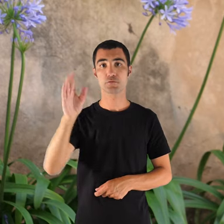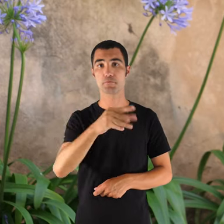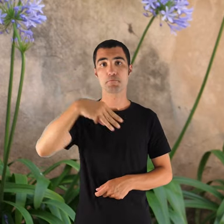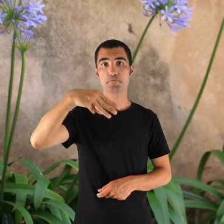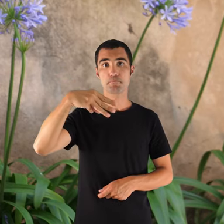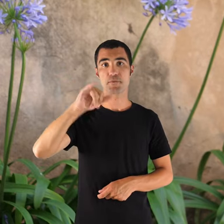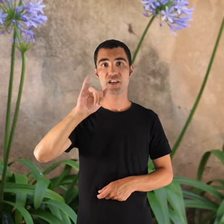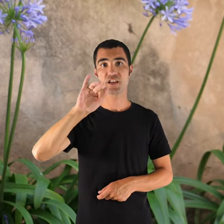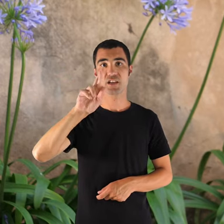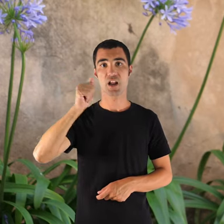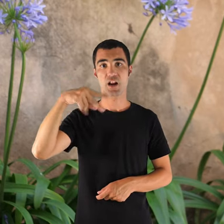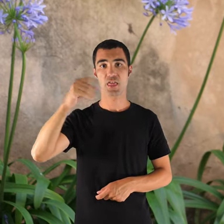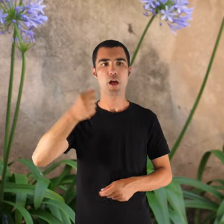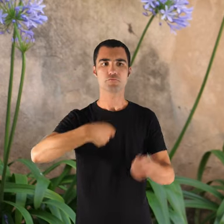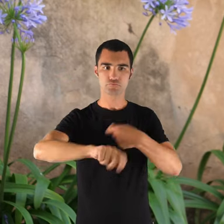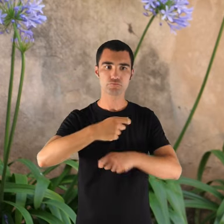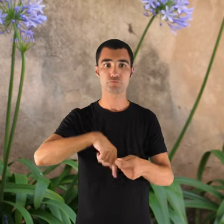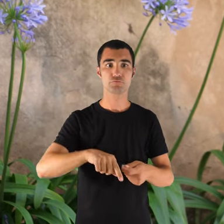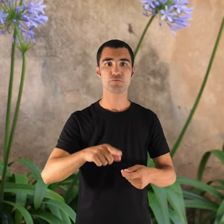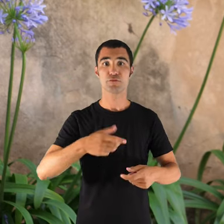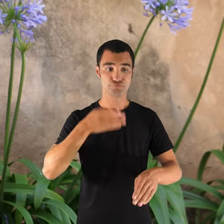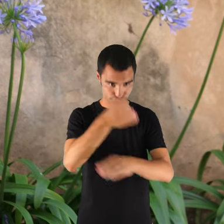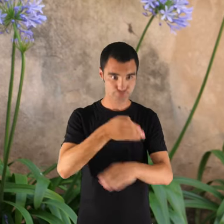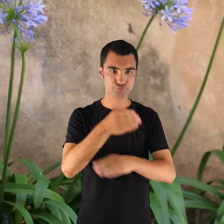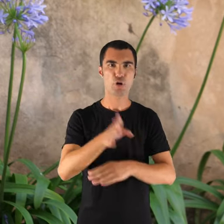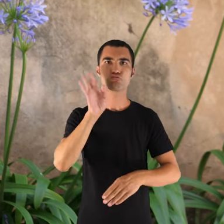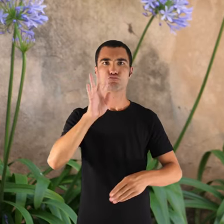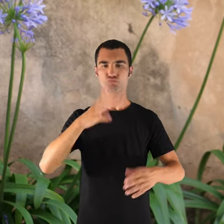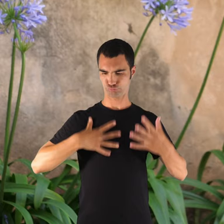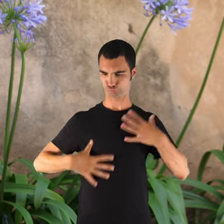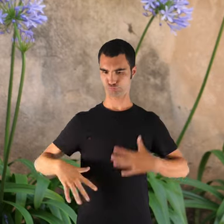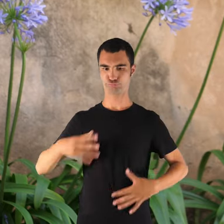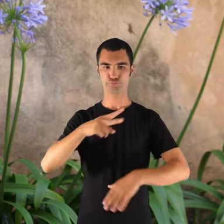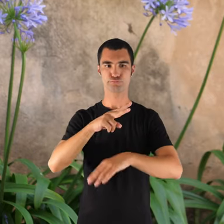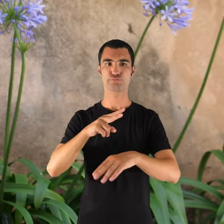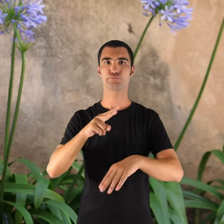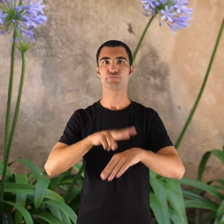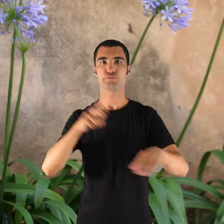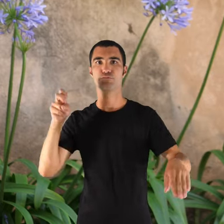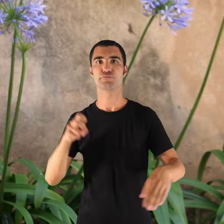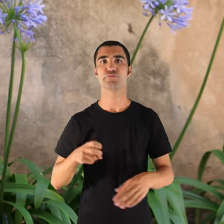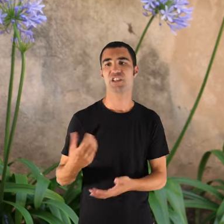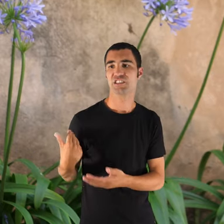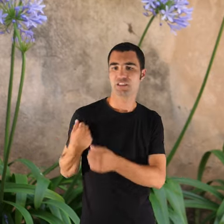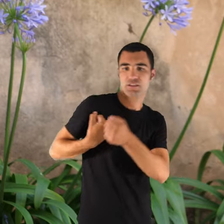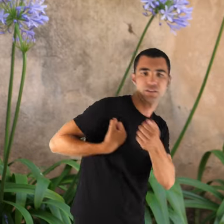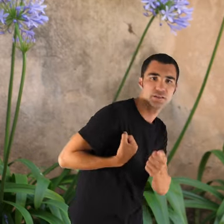que no sé, que deixonava, però ens embrutava la roba negra, saps, del fum que